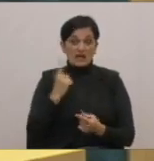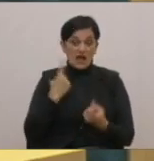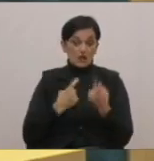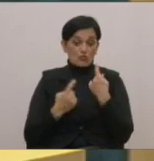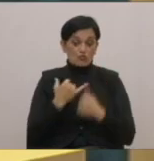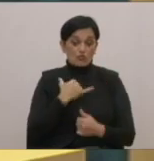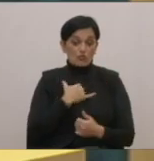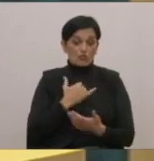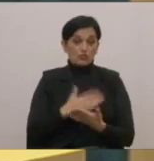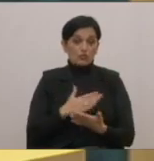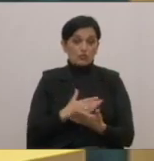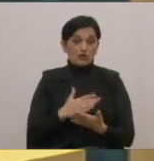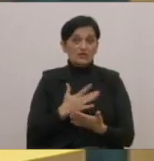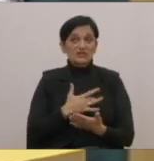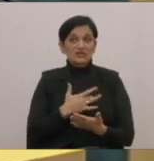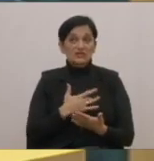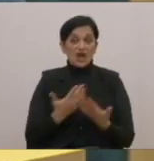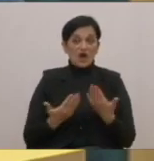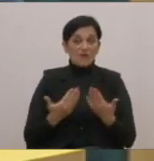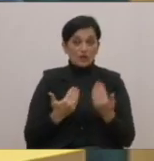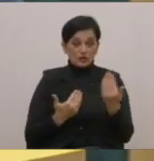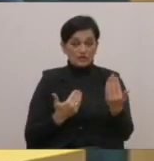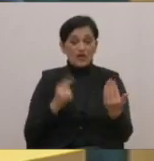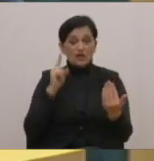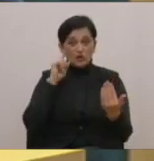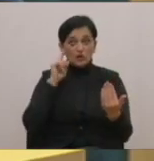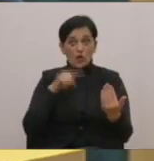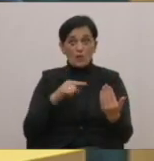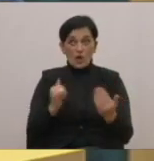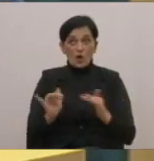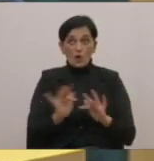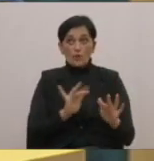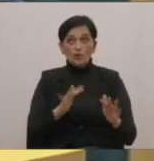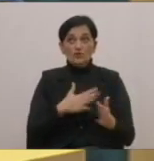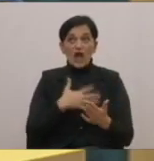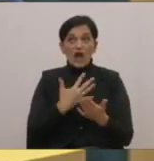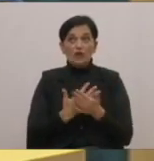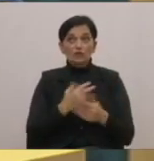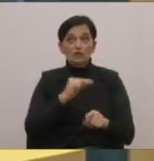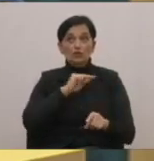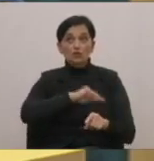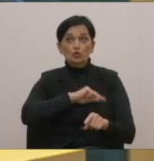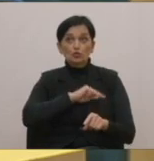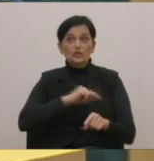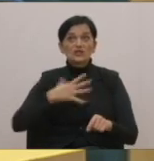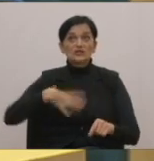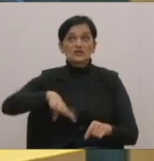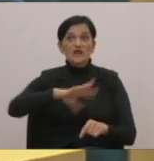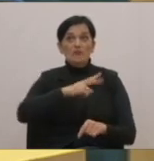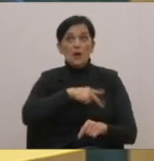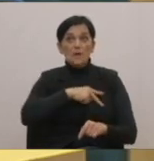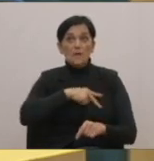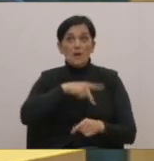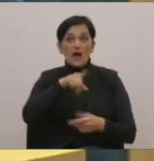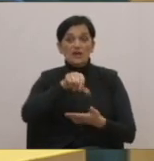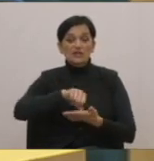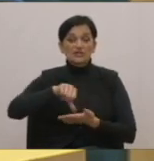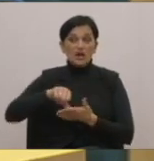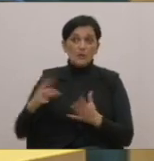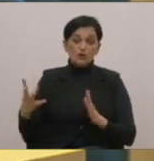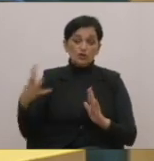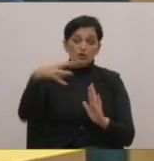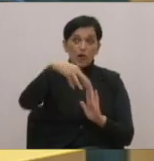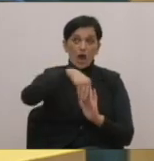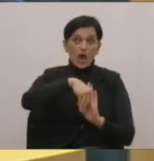ვფლობ, სავარაუდოდ თქვენს გეცოდინებათ, რომ მიმდინარეობს აქტიური მუშაობა, მათ შორის საქართველოს პარლამენტის წარმომადგენლების ჩართულობით,